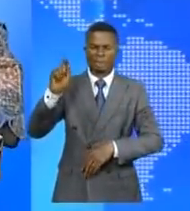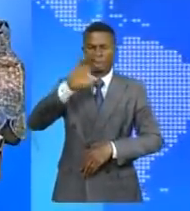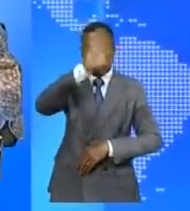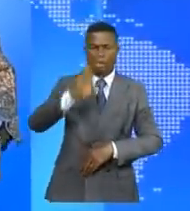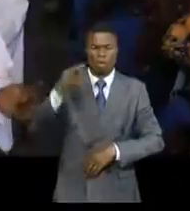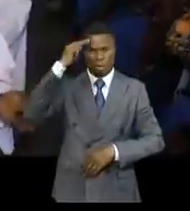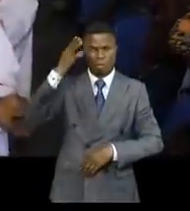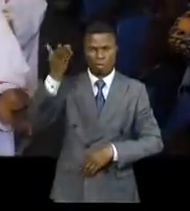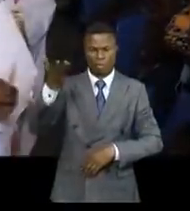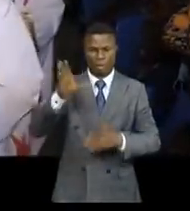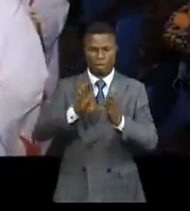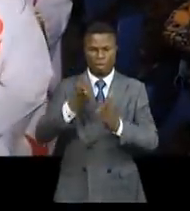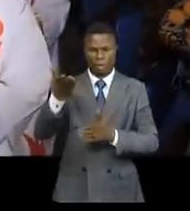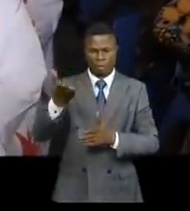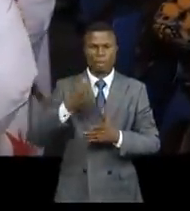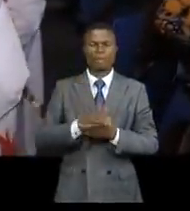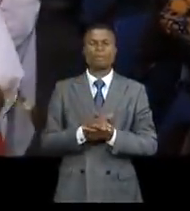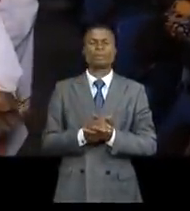Abouaba.